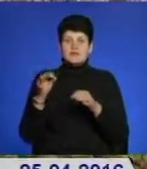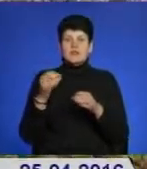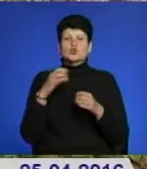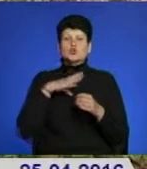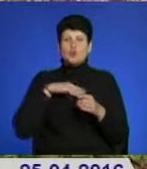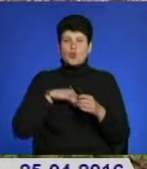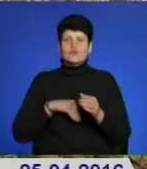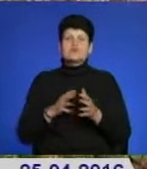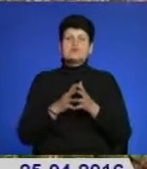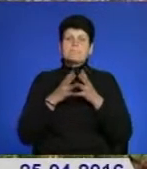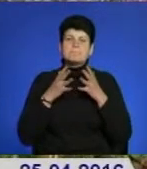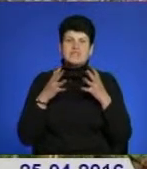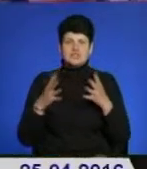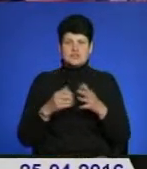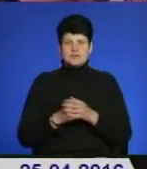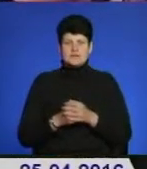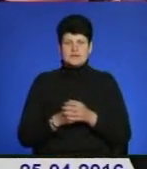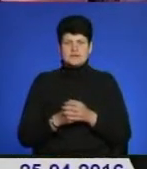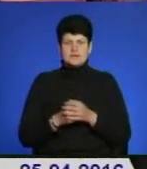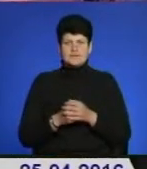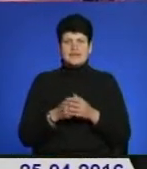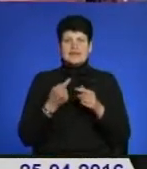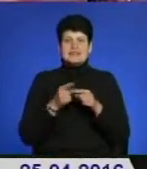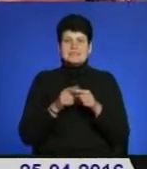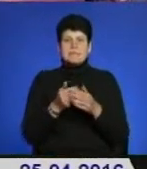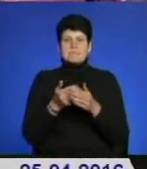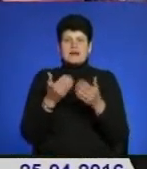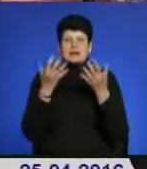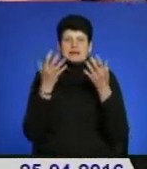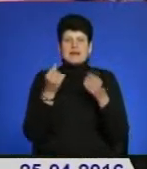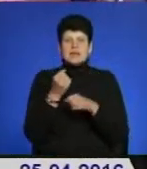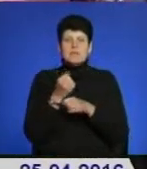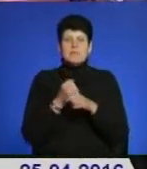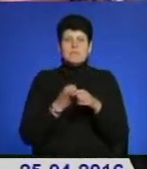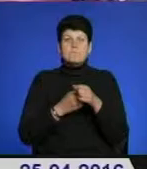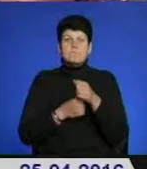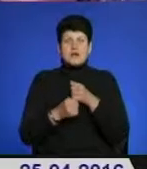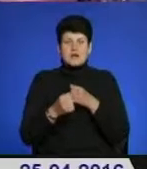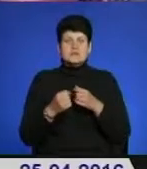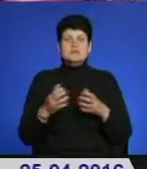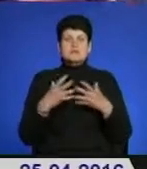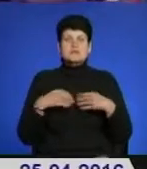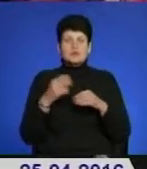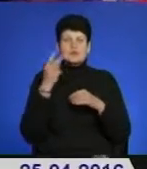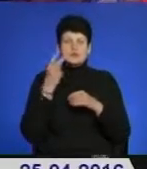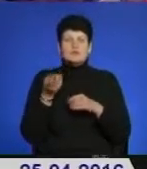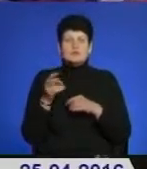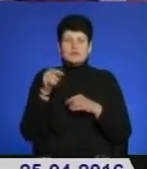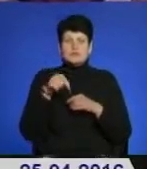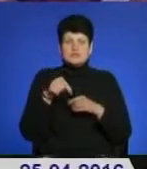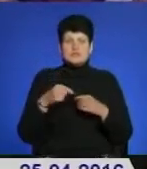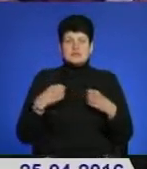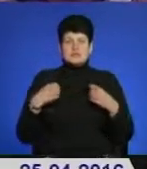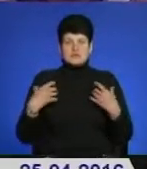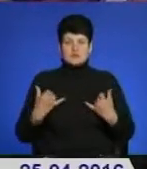духовності – більшість. Це переддень Пасхи. І ми завжди з сім'єю сюди приходимо до цього храму,